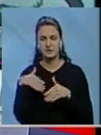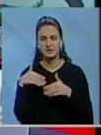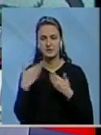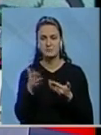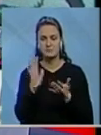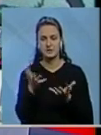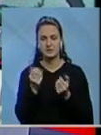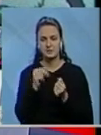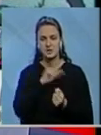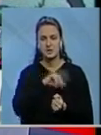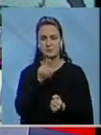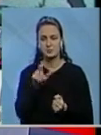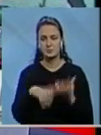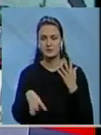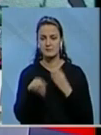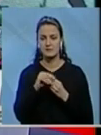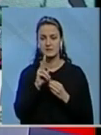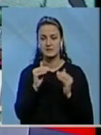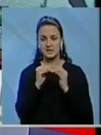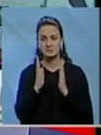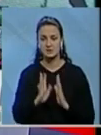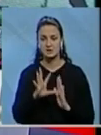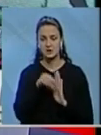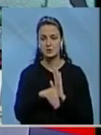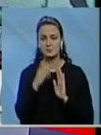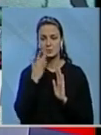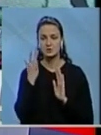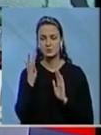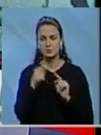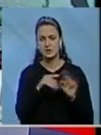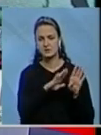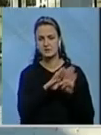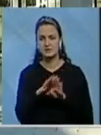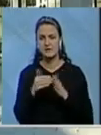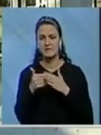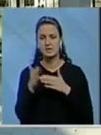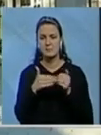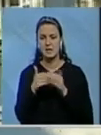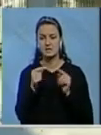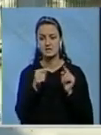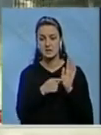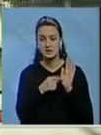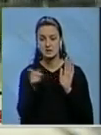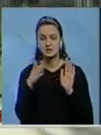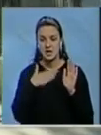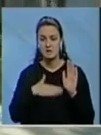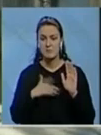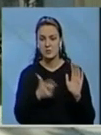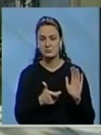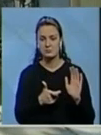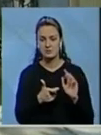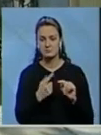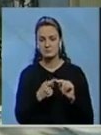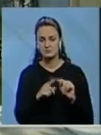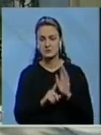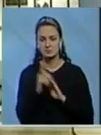ყველა თანამშრომელი, რომელიც ადმინისტრაციის მიერ შემუშავებული პოლიტიკით გათვალისწინებულ კვალიფიკაციას დააკმაყოფილებს. 15 თებერვლიდან კი